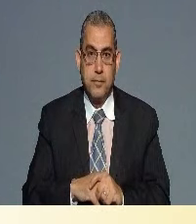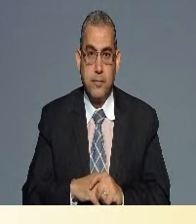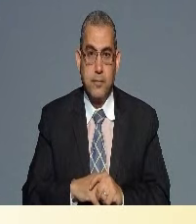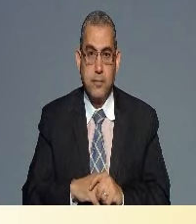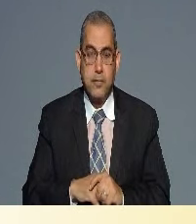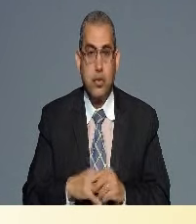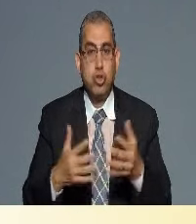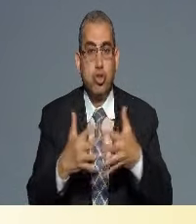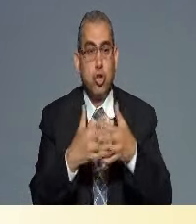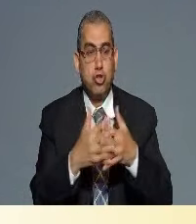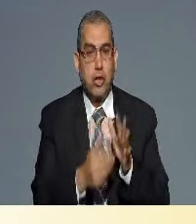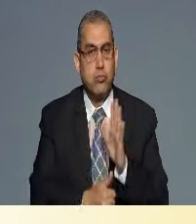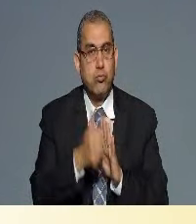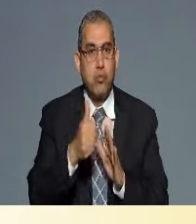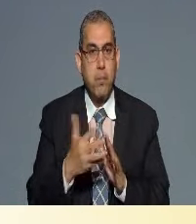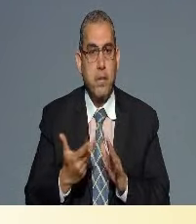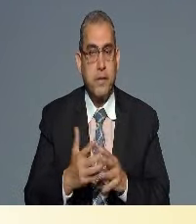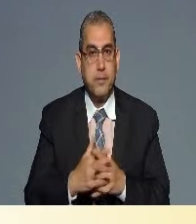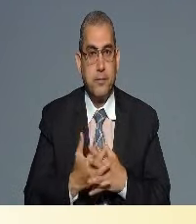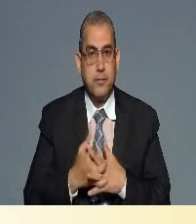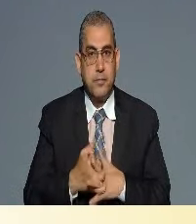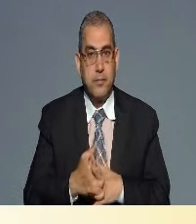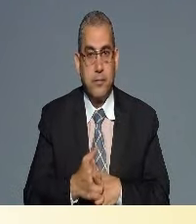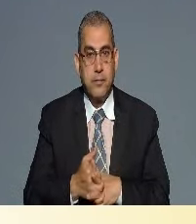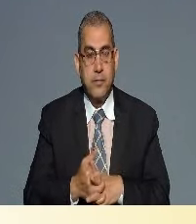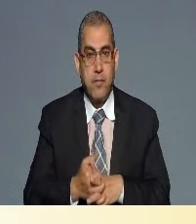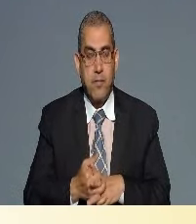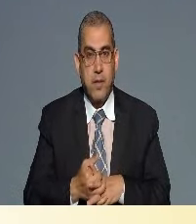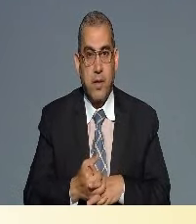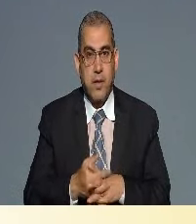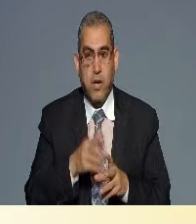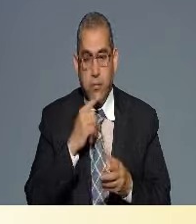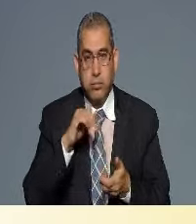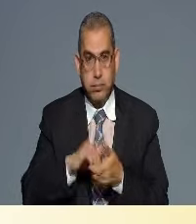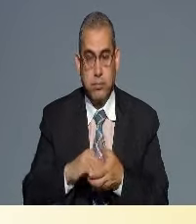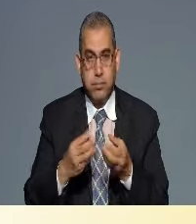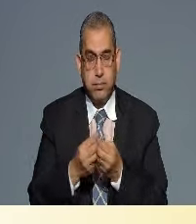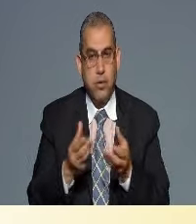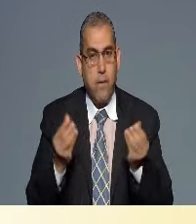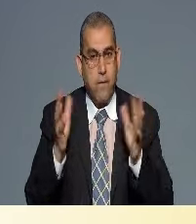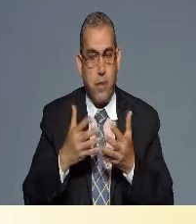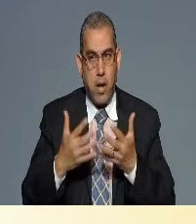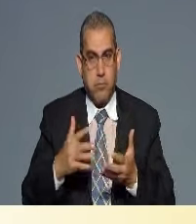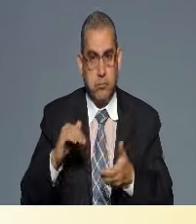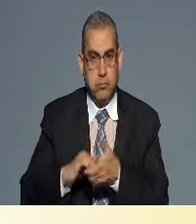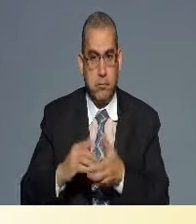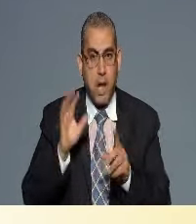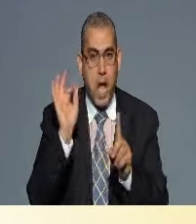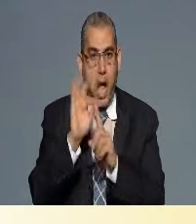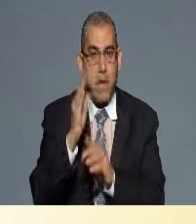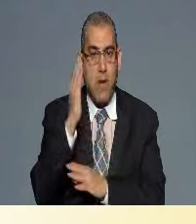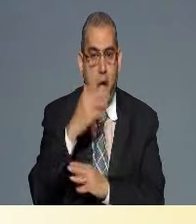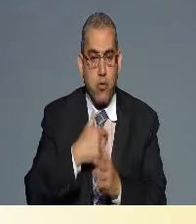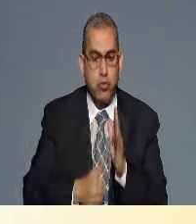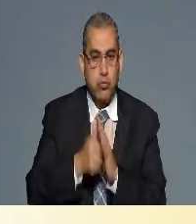نتكلم عن شركاء النجاح، حقيقة سيادتك فندم هو في تعاون كامل جدا، والهدف الرئيسي هو إنجاح